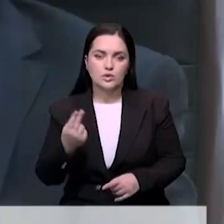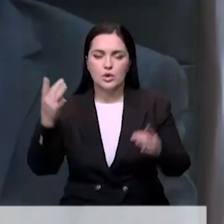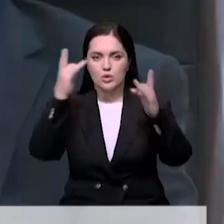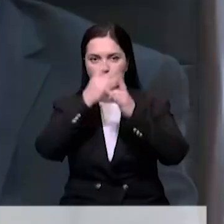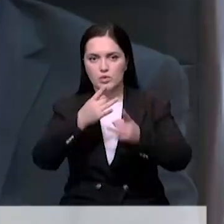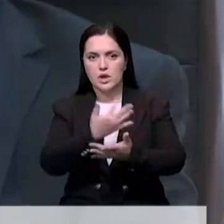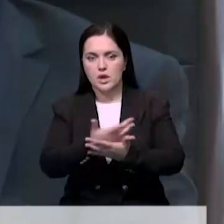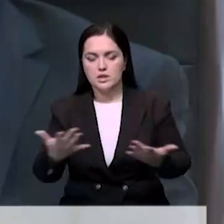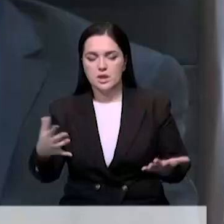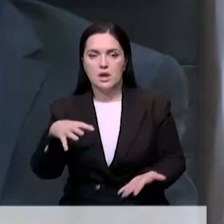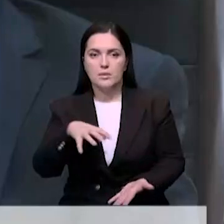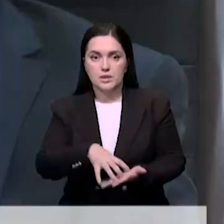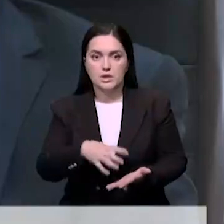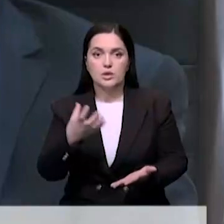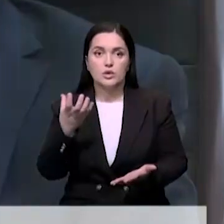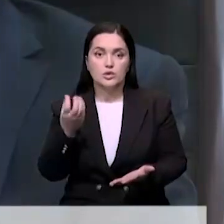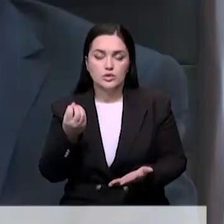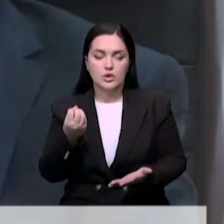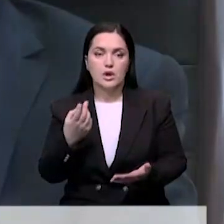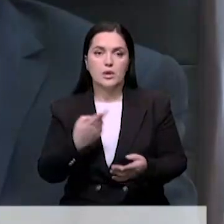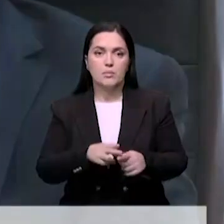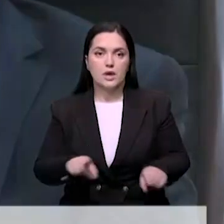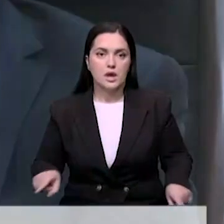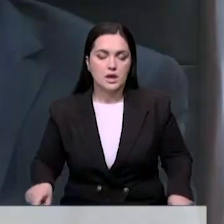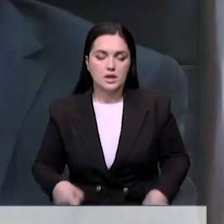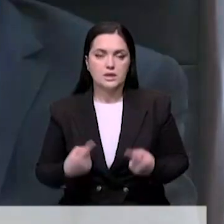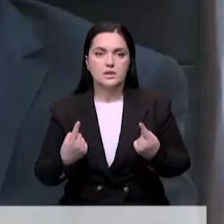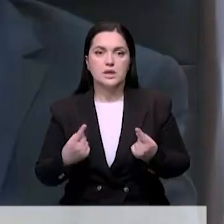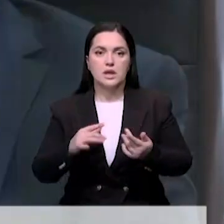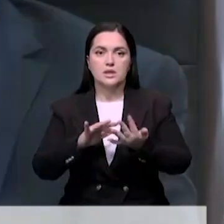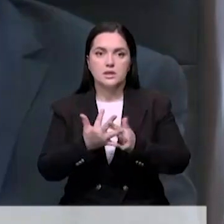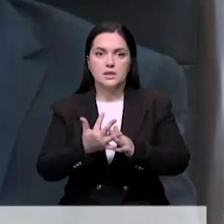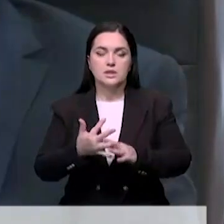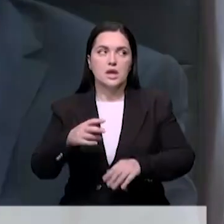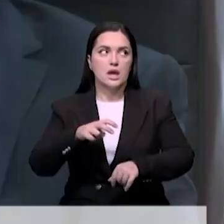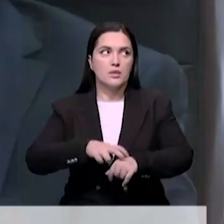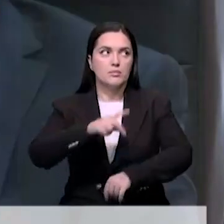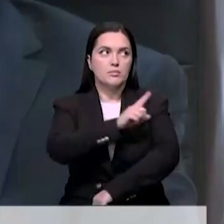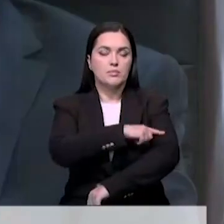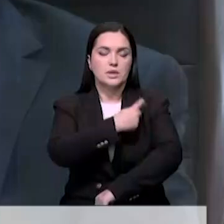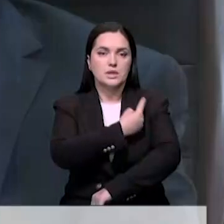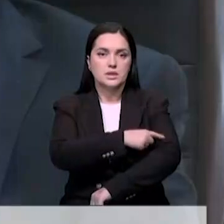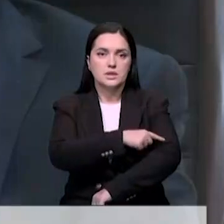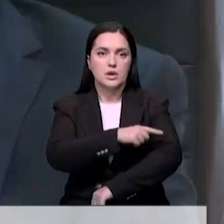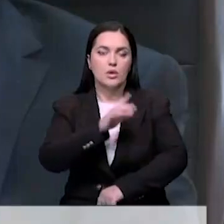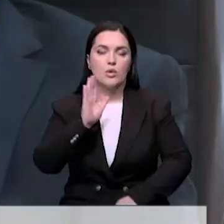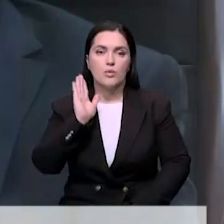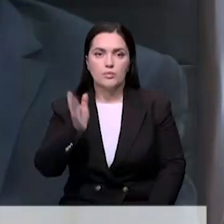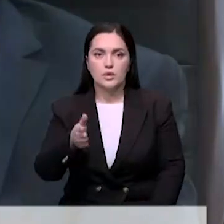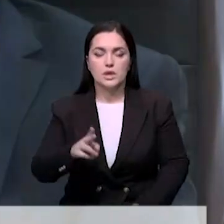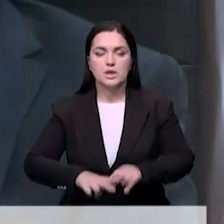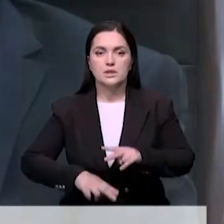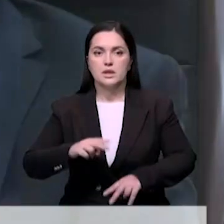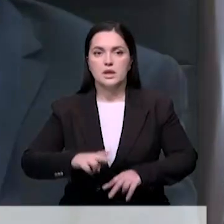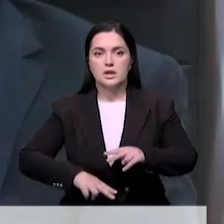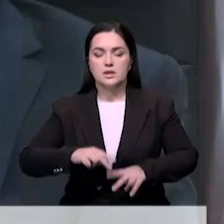объектов. Кроме этого, в рамках развития сельской медицины ведется у нас строительство